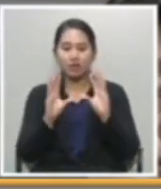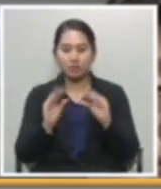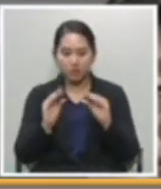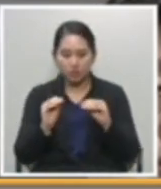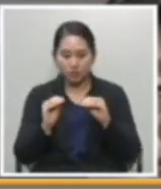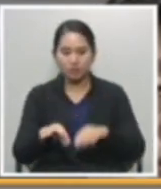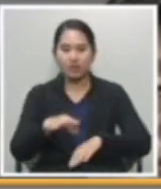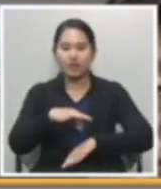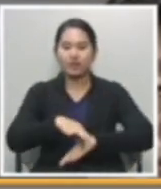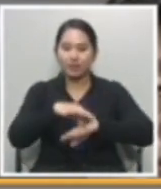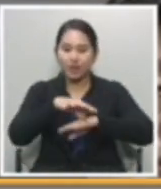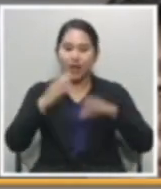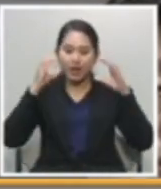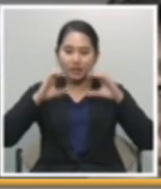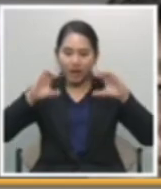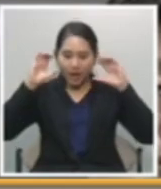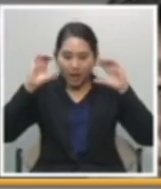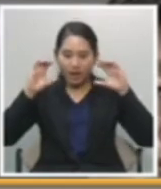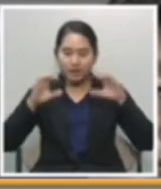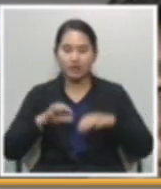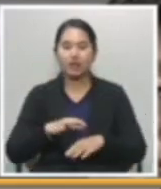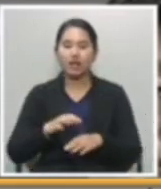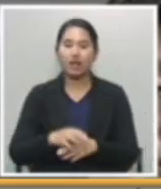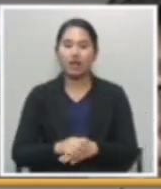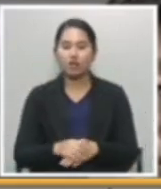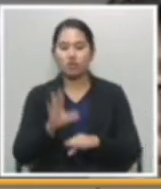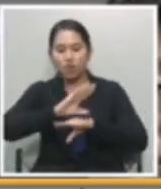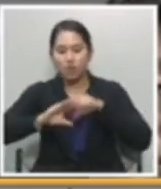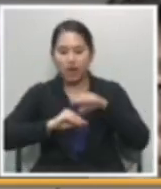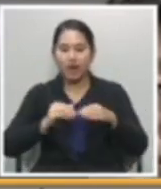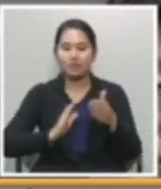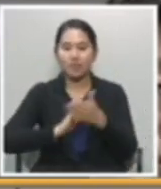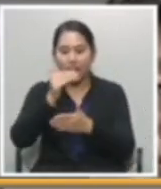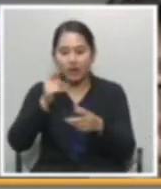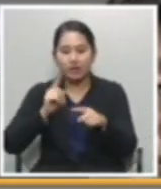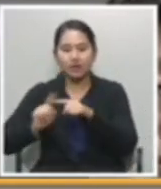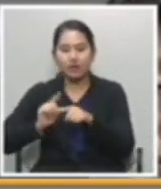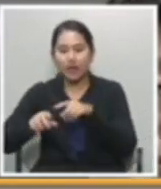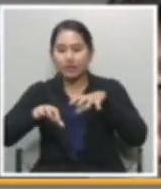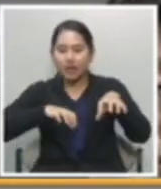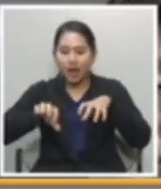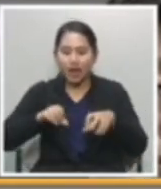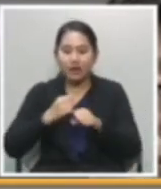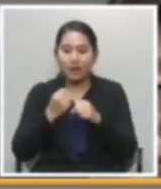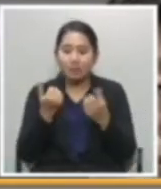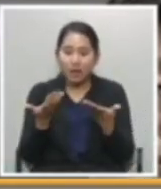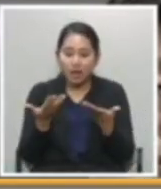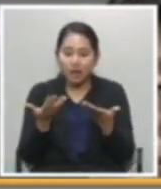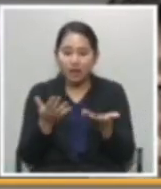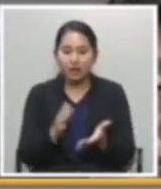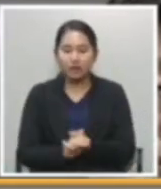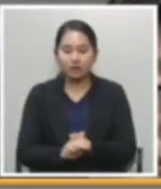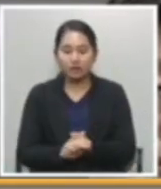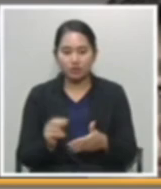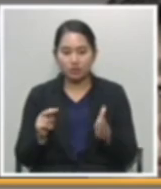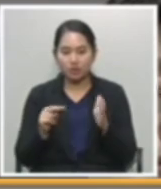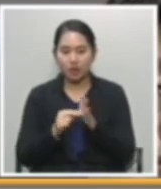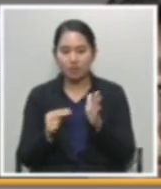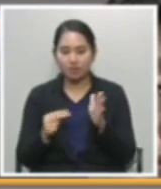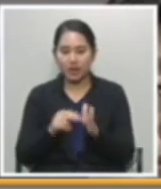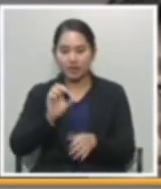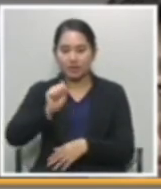ตั้งโยกย้ายข้าราชการจะไออนุวัตโครงการต่างๆนะจะบริหารประเทศอย่างไรเนี่ยนะซึ่งมันไม่เกี่ยวข้องกับสภ